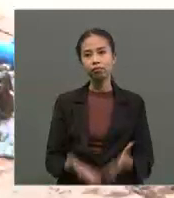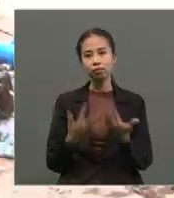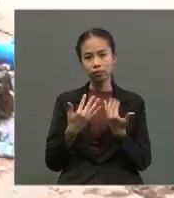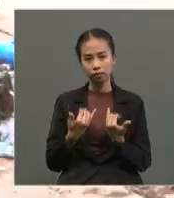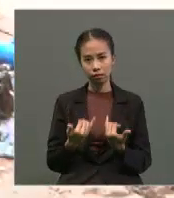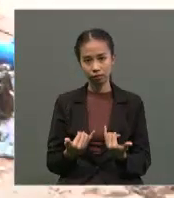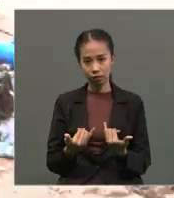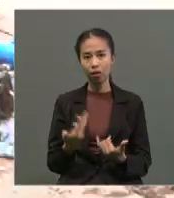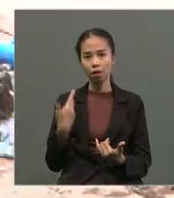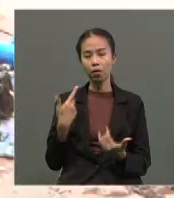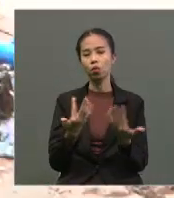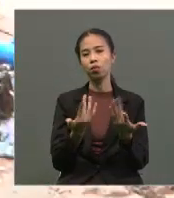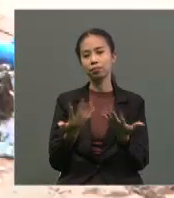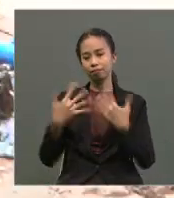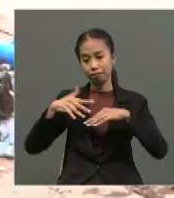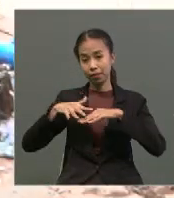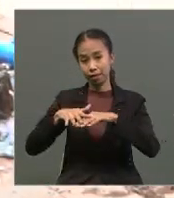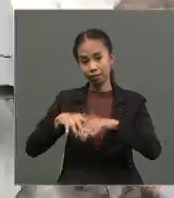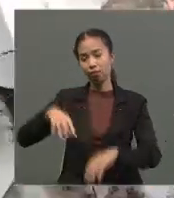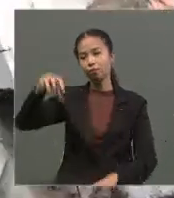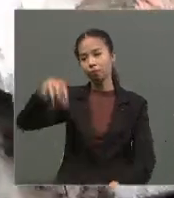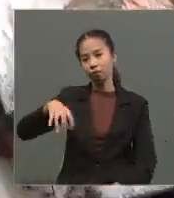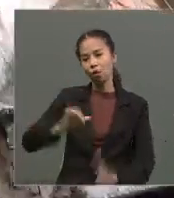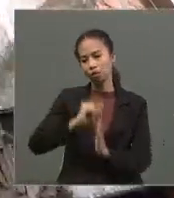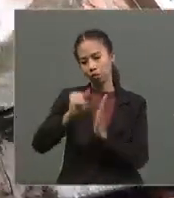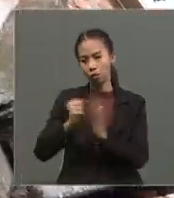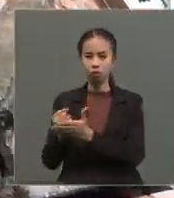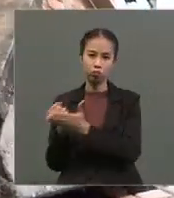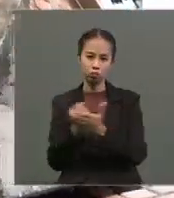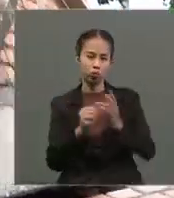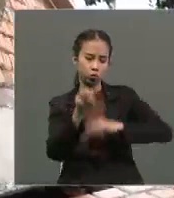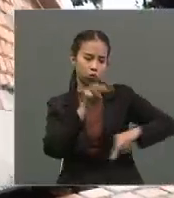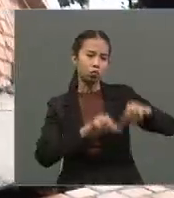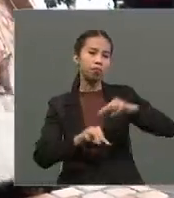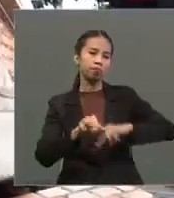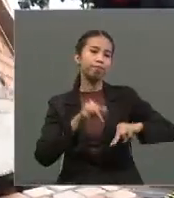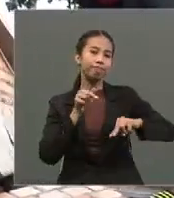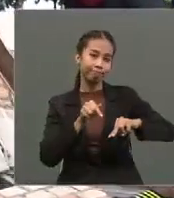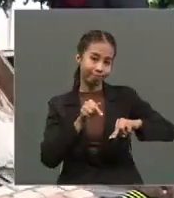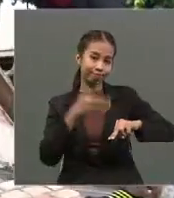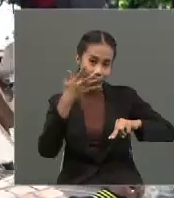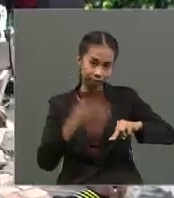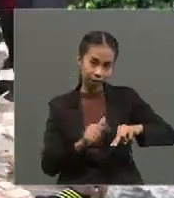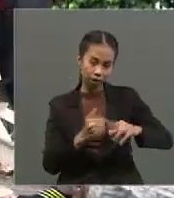ครับก็จะมีการประสานกับหน่วยงานทางจังหวัดนะครับให้เข้ามาดำเนินการตรวจสอบความเสียหายเพื่อ